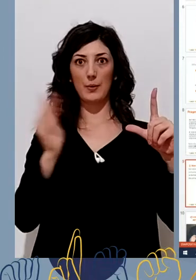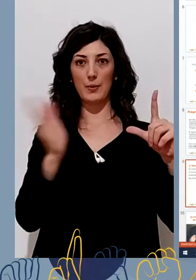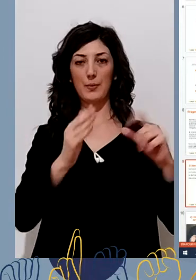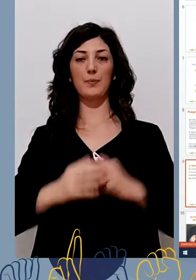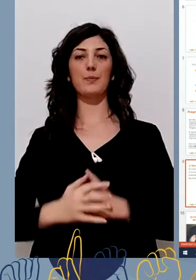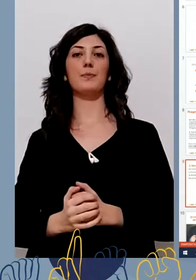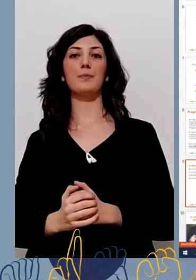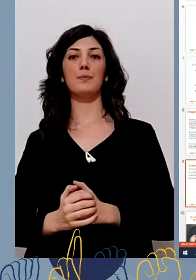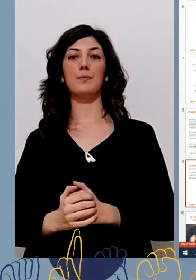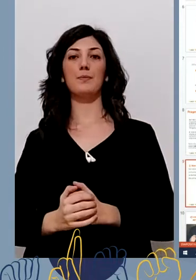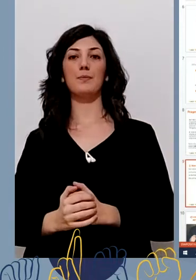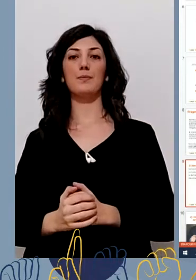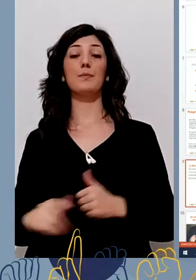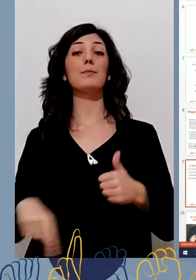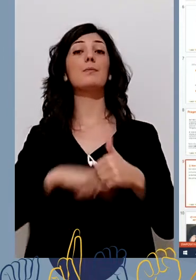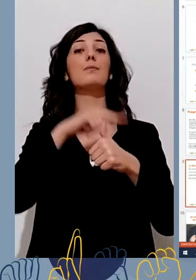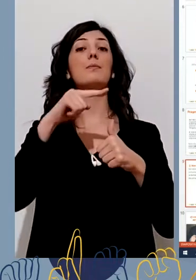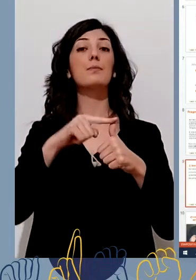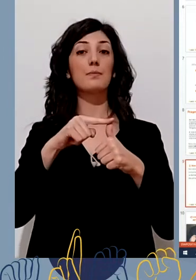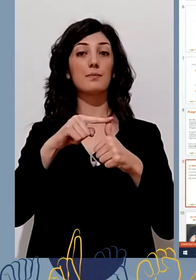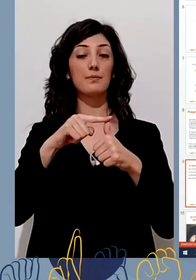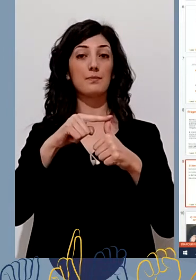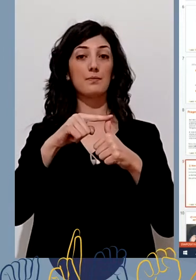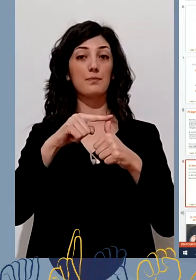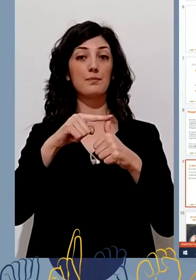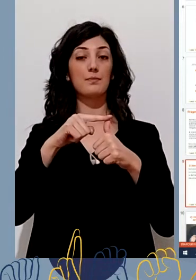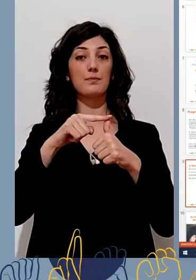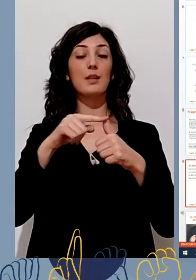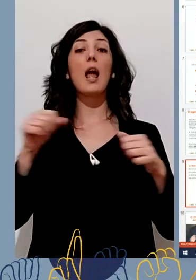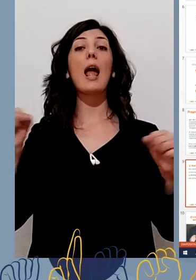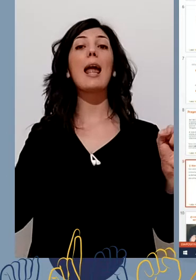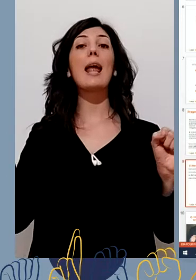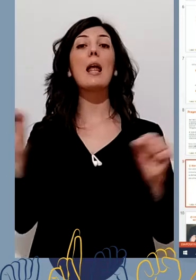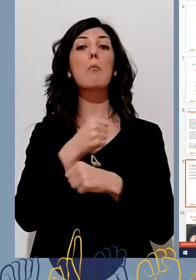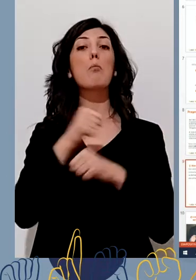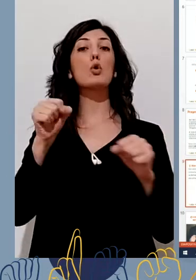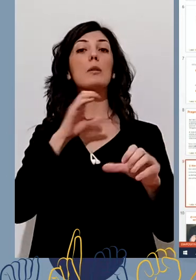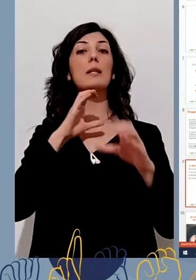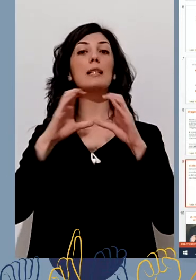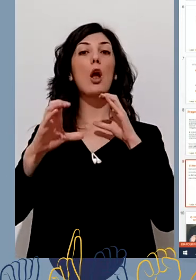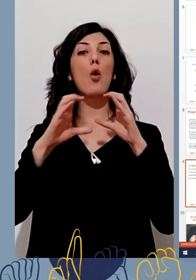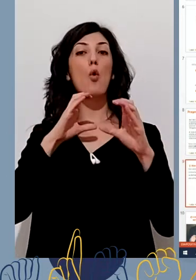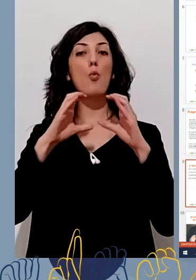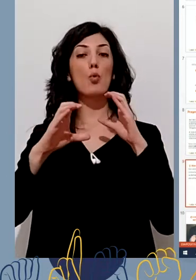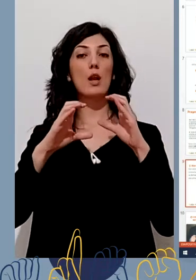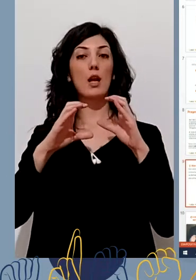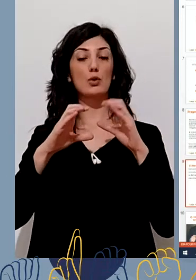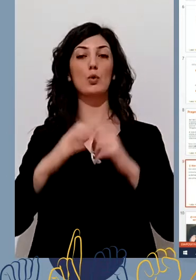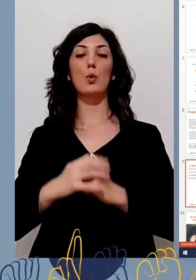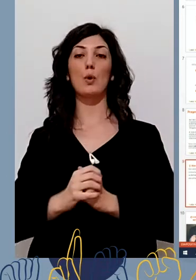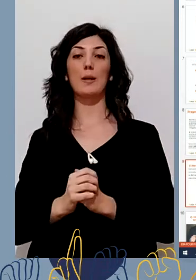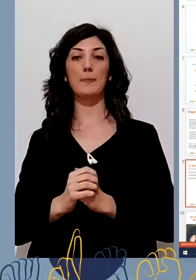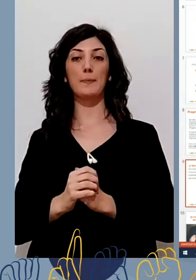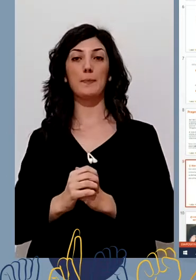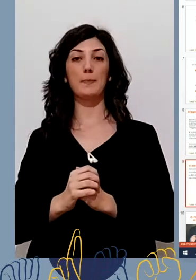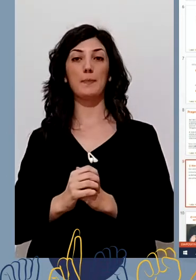Il primo assioma è l'impossibilità di non comunicare. Infatti, è stato